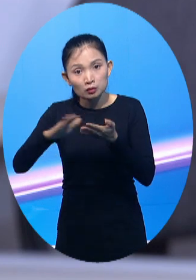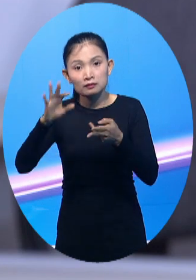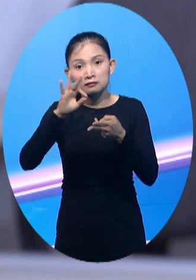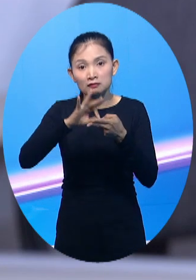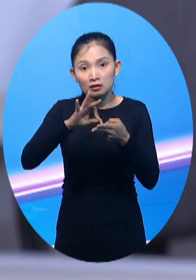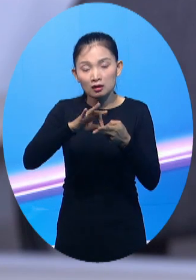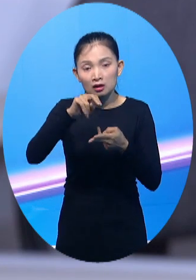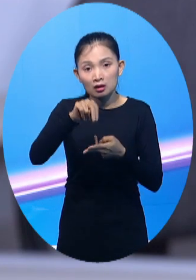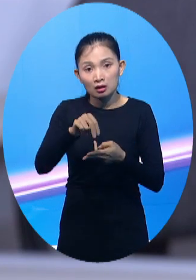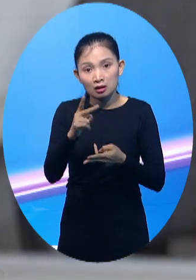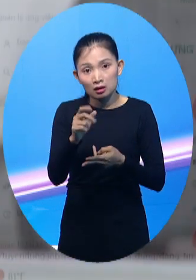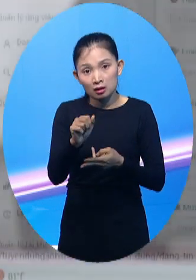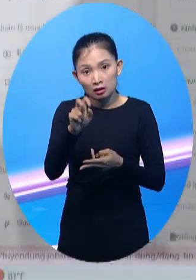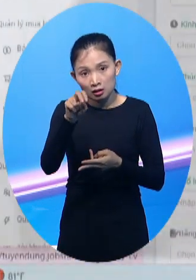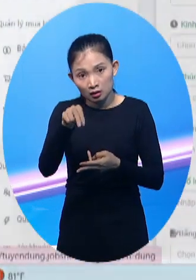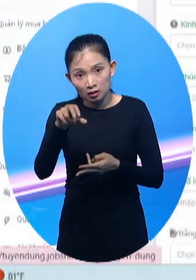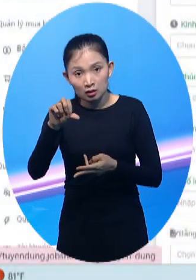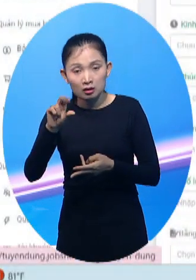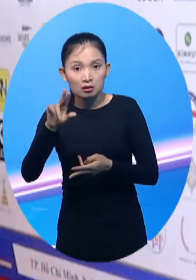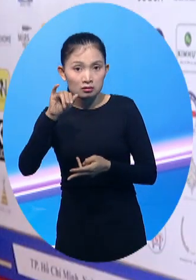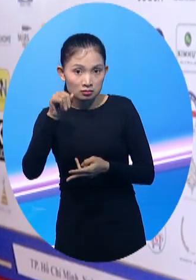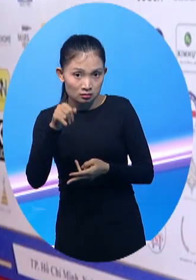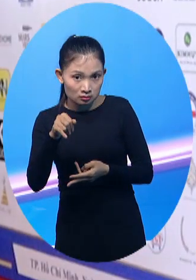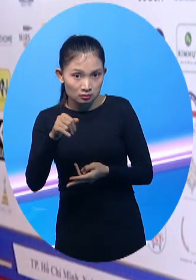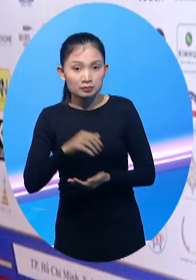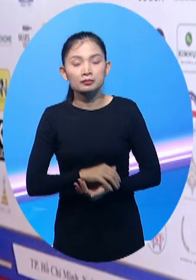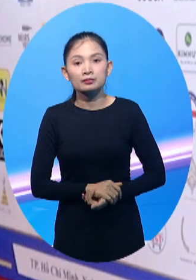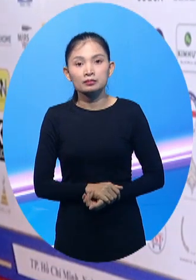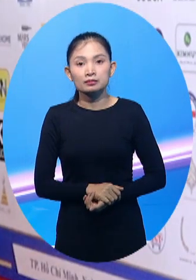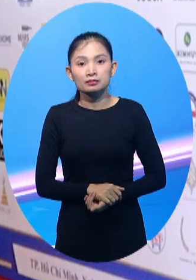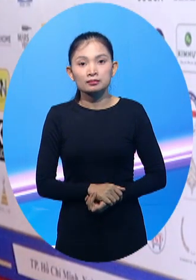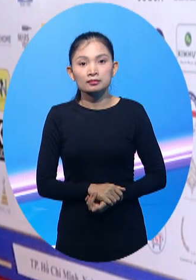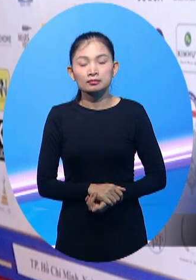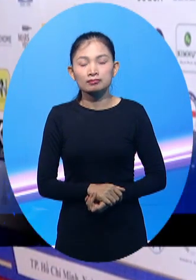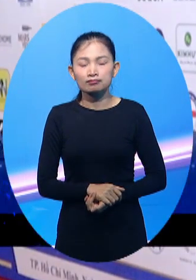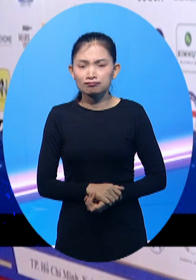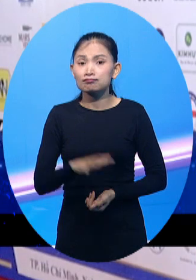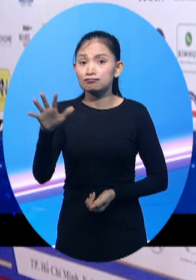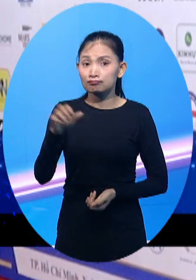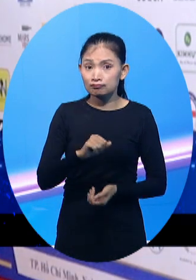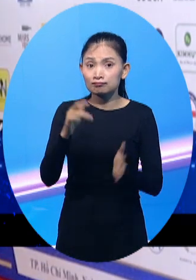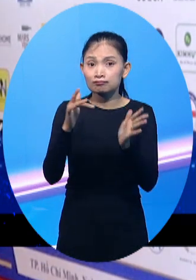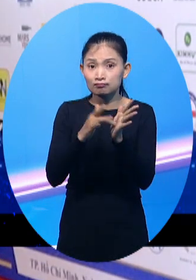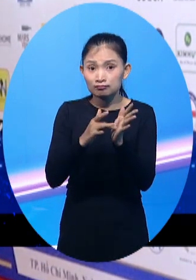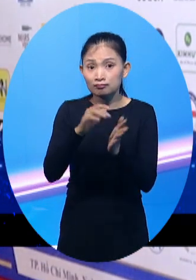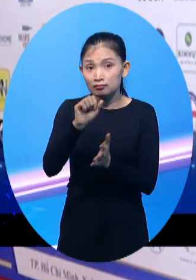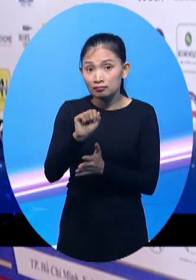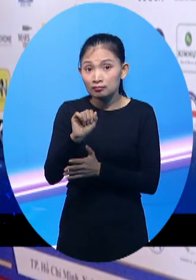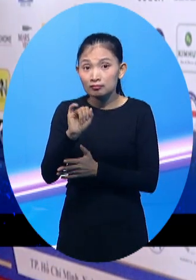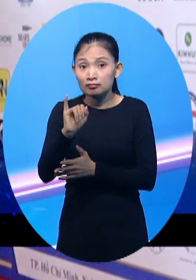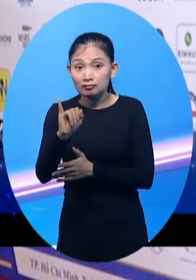sự phát triển của thị trường việc làm trên toàn quốc. Điểm nổi bật của chúng tôi là sử dụng công nghệ AI